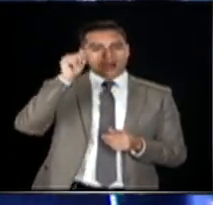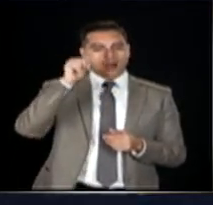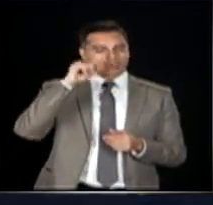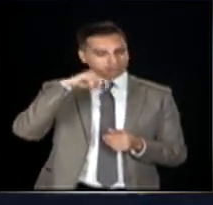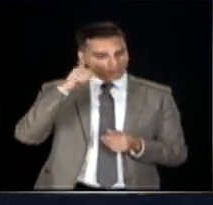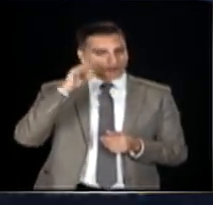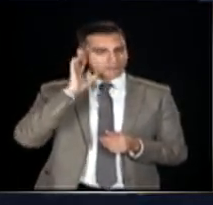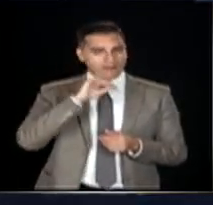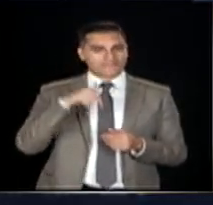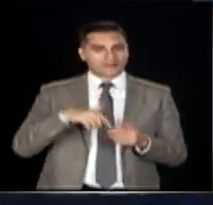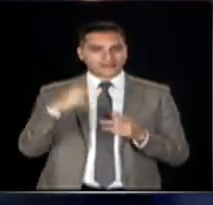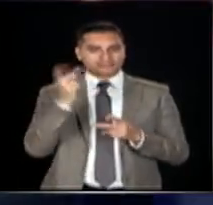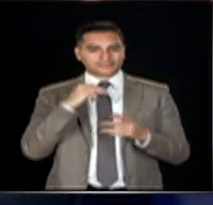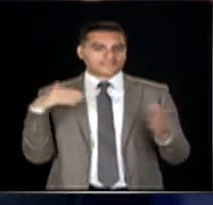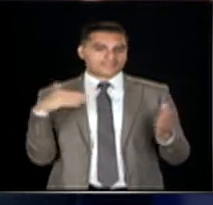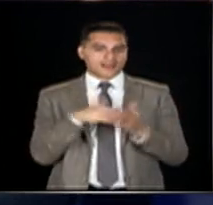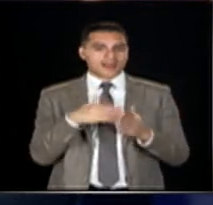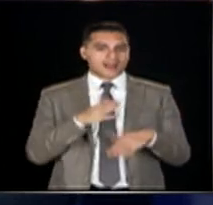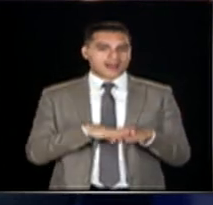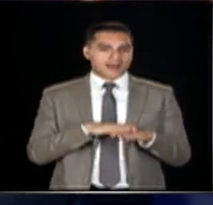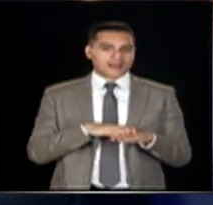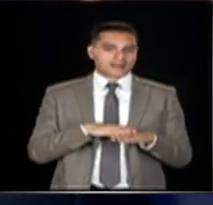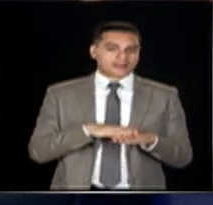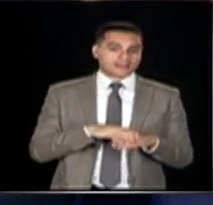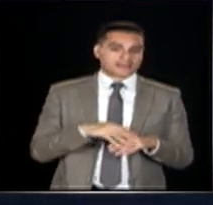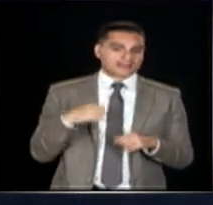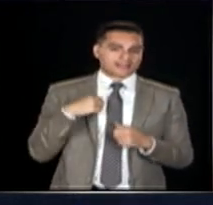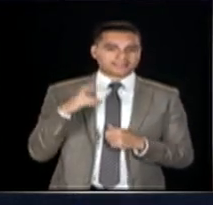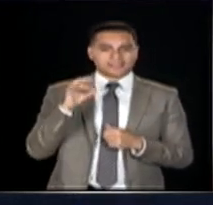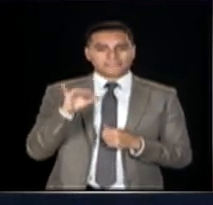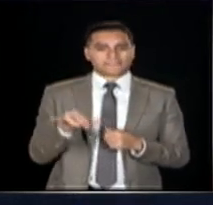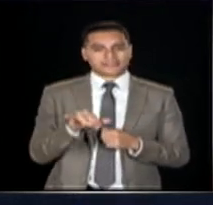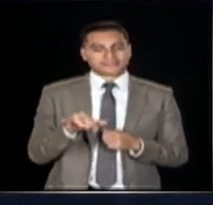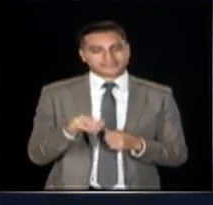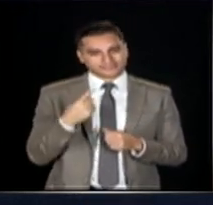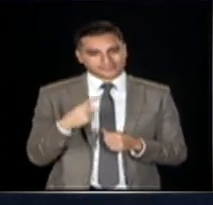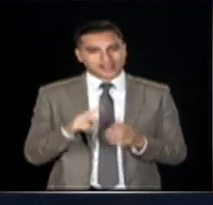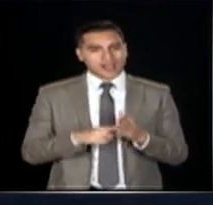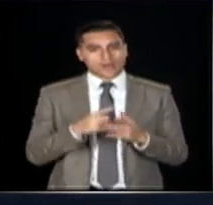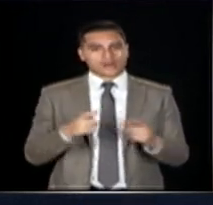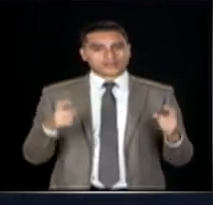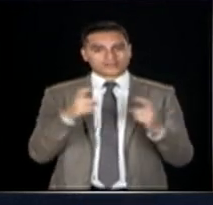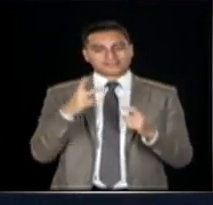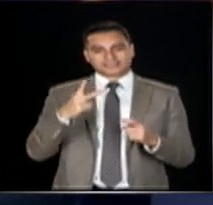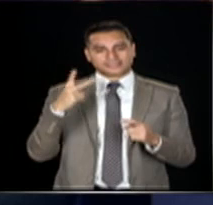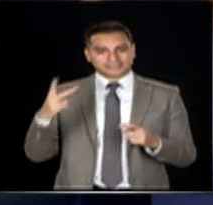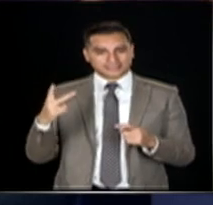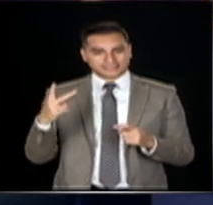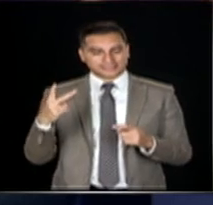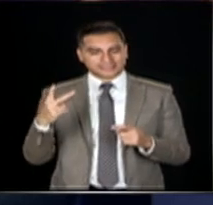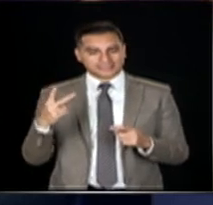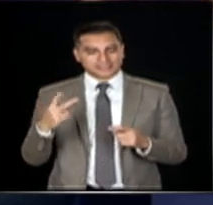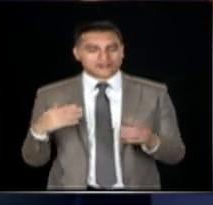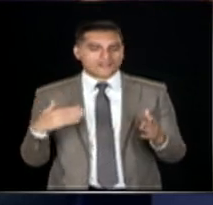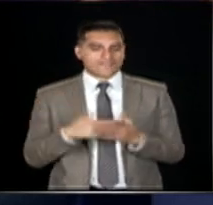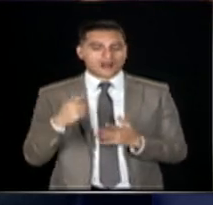فازوا في النهائي على مين؟ على زامبيا. على زامبيا. الأول الماتش اتلعب 2-2